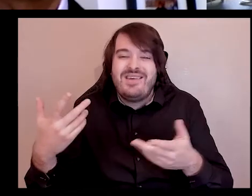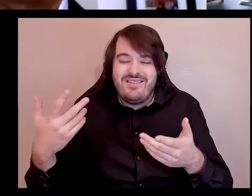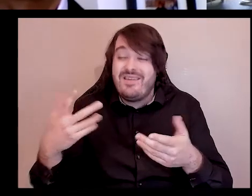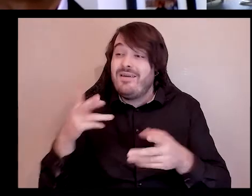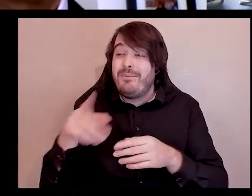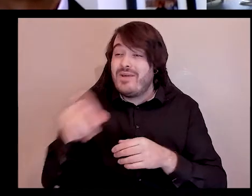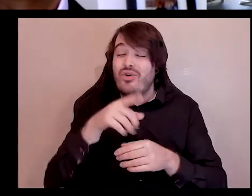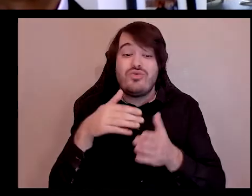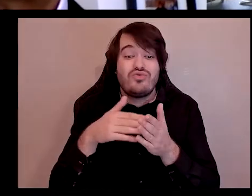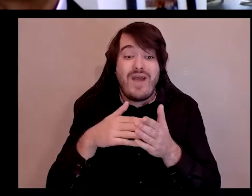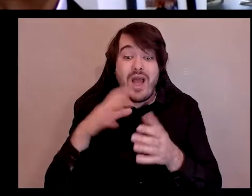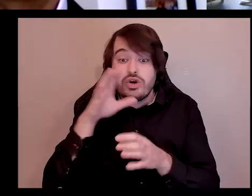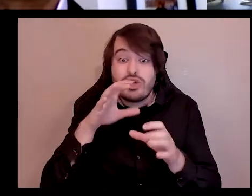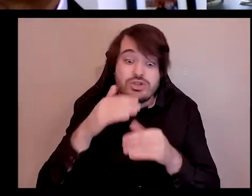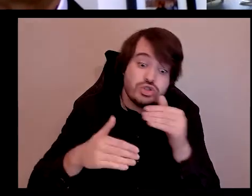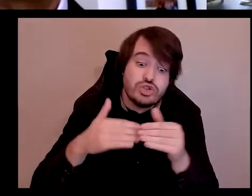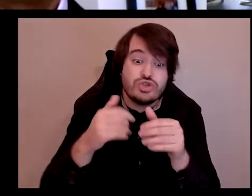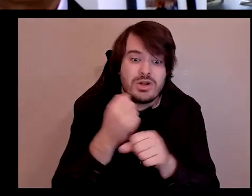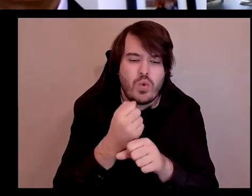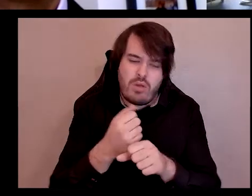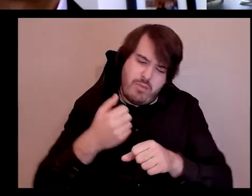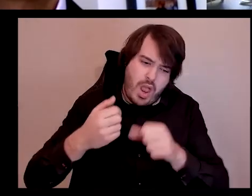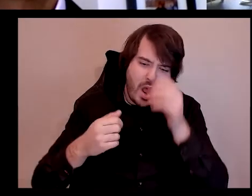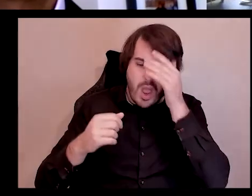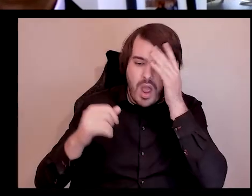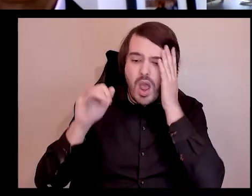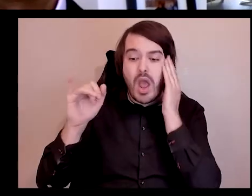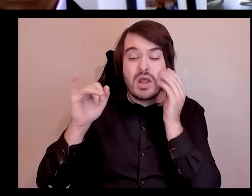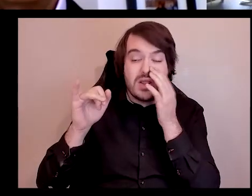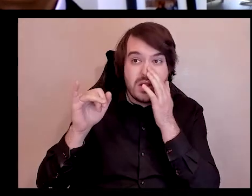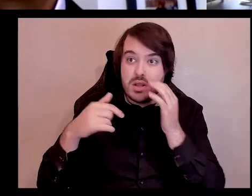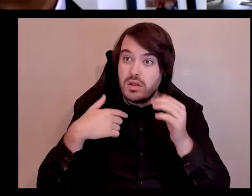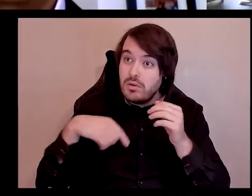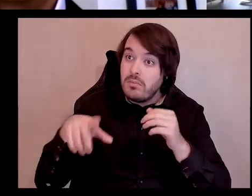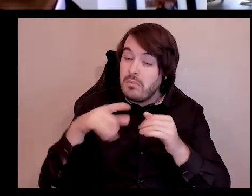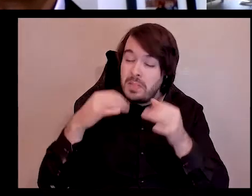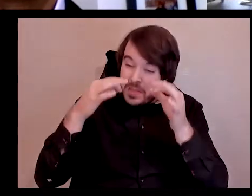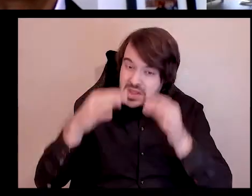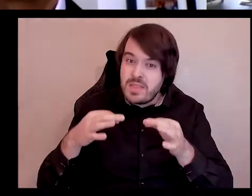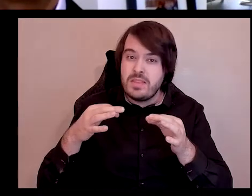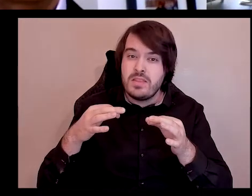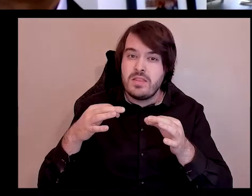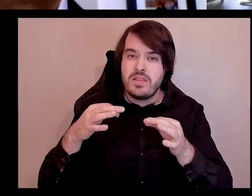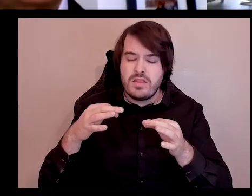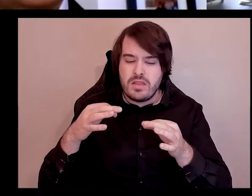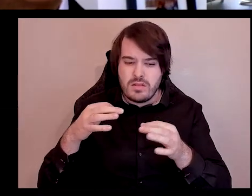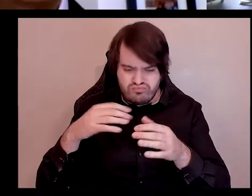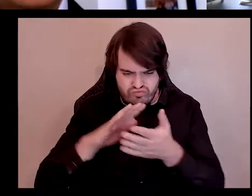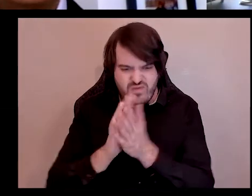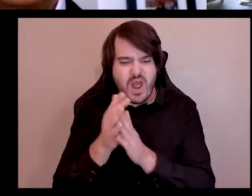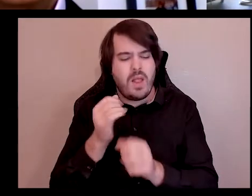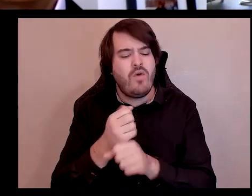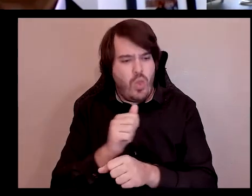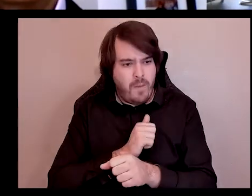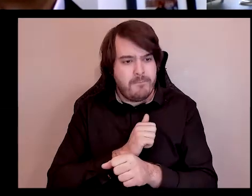être un spécialiste, si je ne suis pas connu, on ne réclamera pas mes services. Alors, j'ai donc même accueilli des gens dans le processus de recherche d'emploi